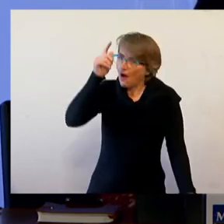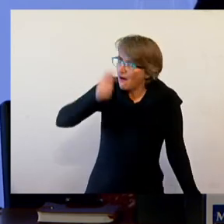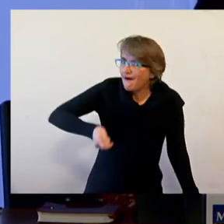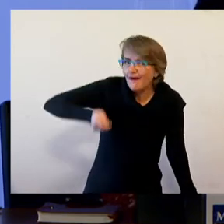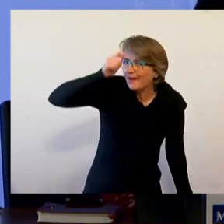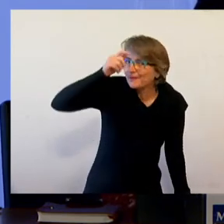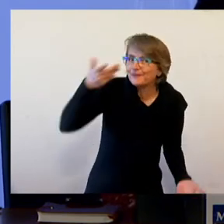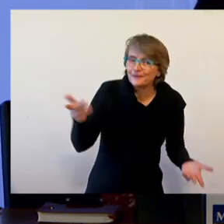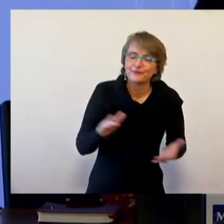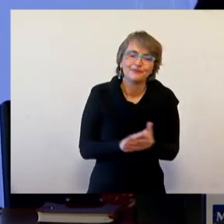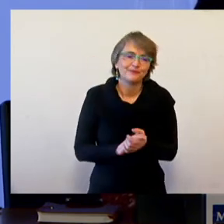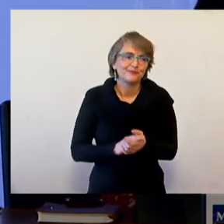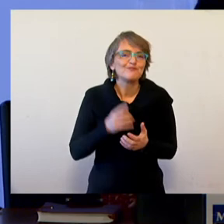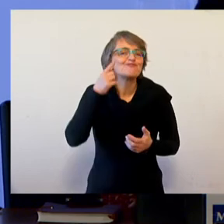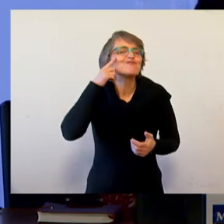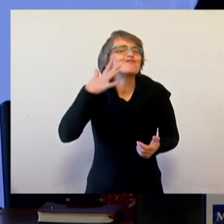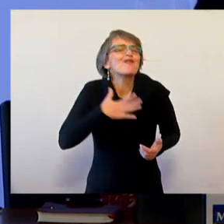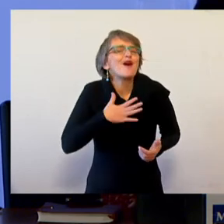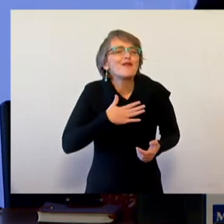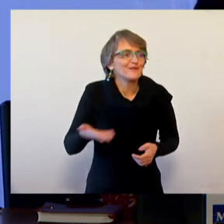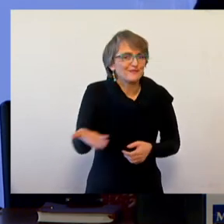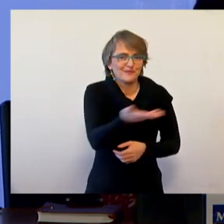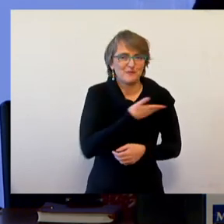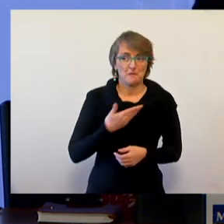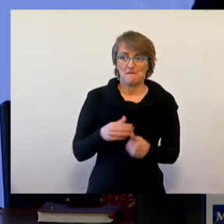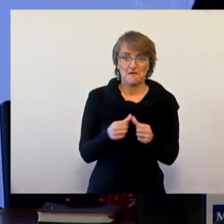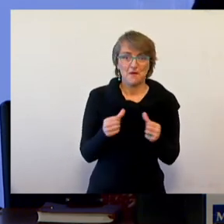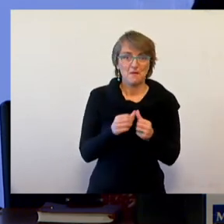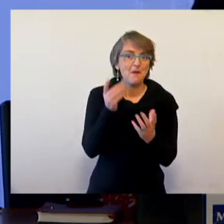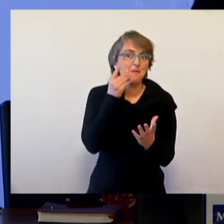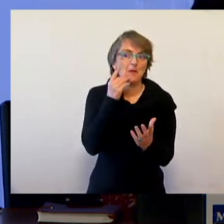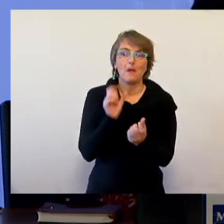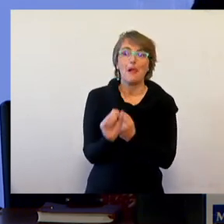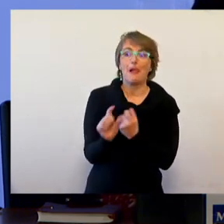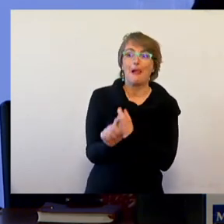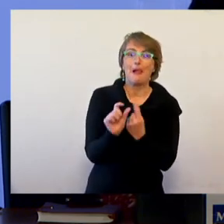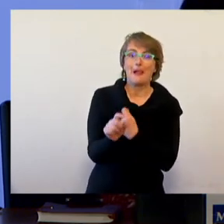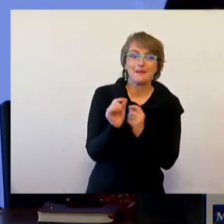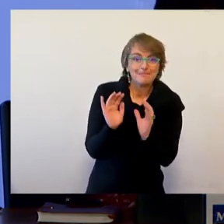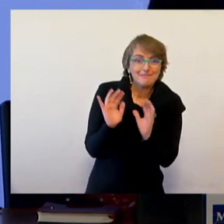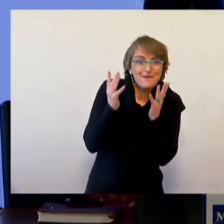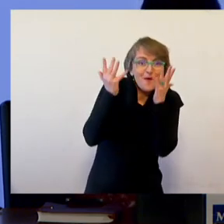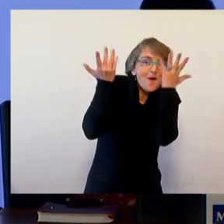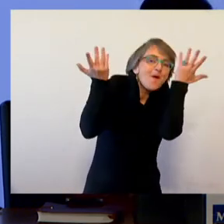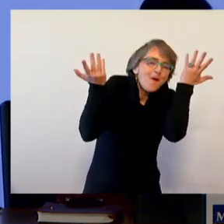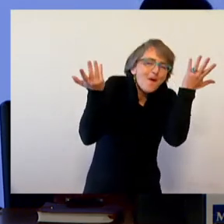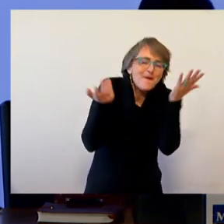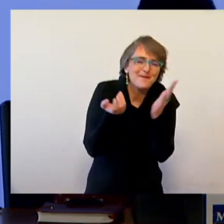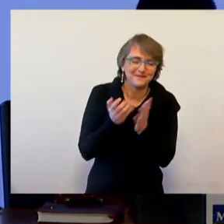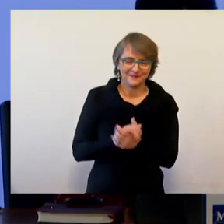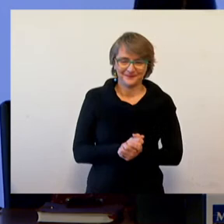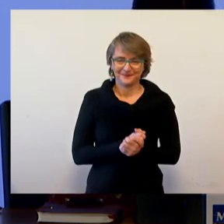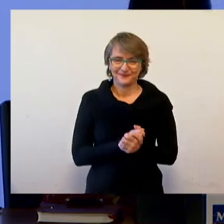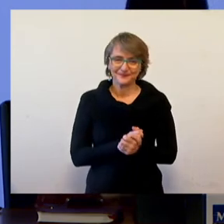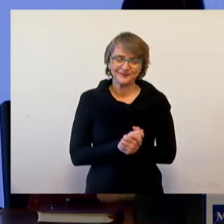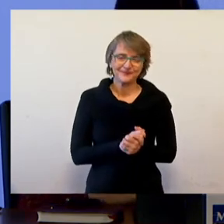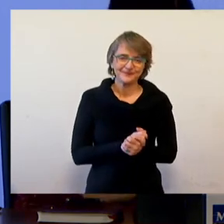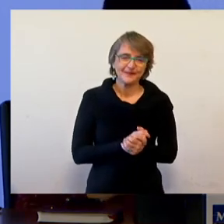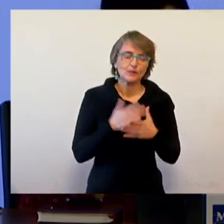serez nombreux à lui adresser à cet instant un petit SMS ou un petit mot de félicitation. Pour terminer ces